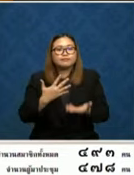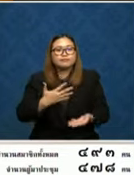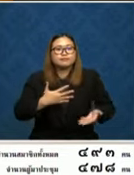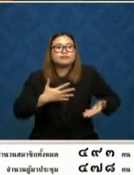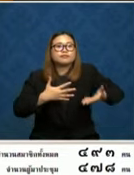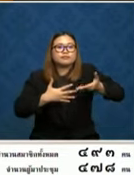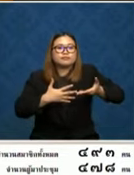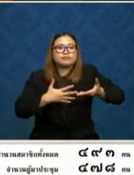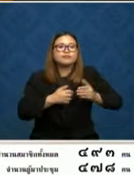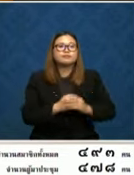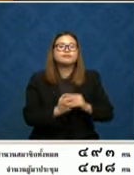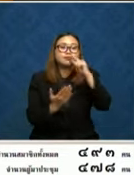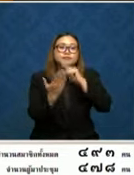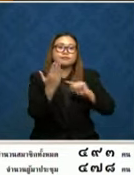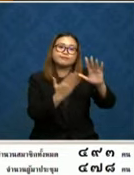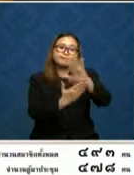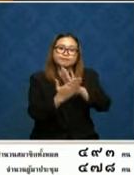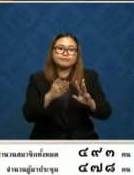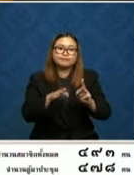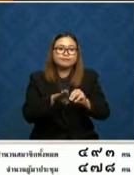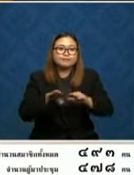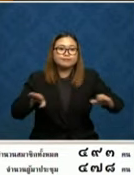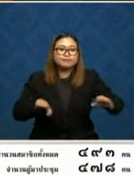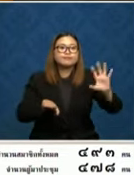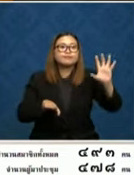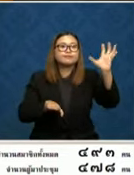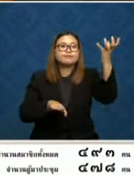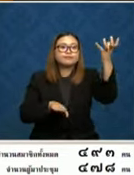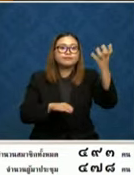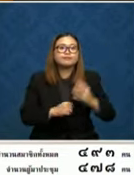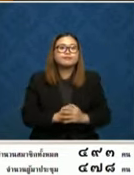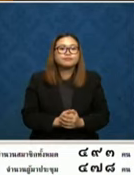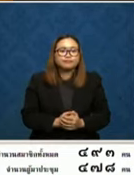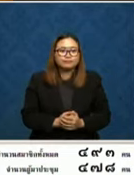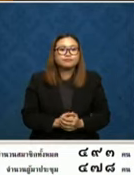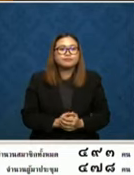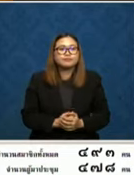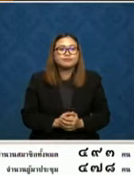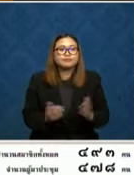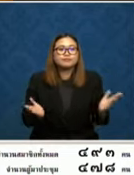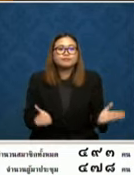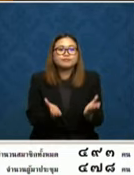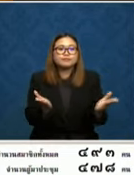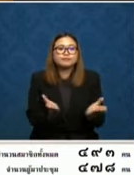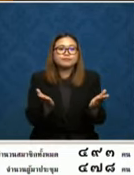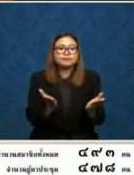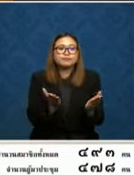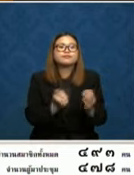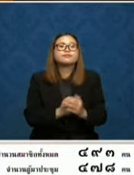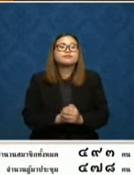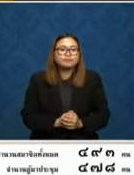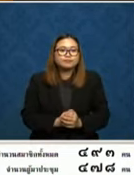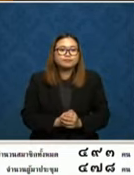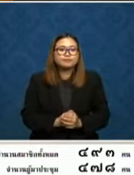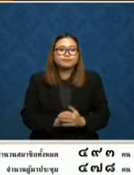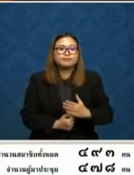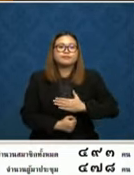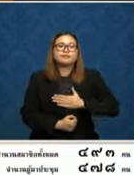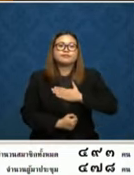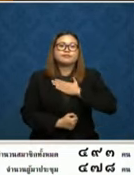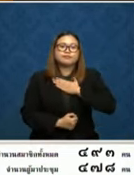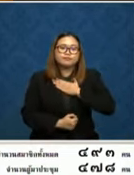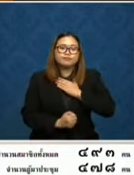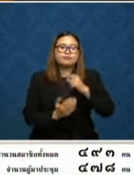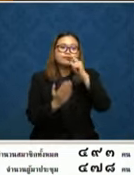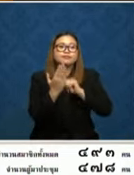พัฒนาของไทยให้สอดคล้องกับมาตรฐานสากลและพันธกรณีต่างประเทศส่งเสริมบทบาทอำนาจต่อรองเกียรติภูมิและสถานะ